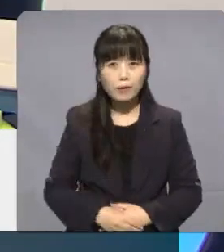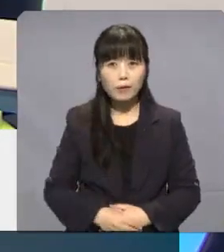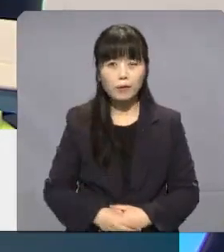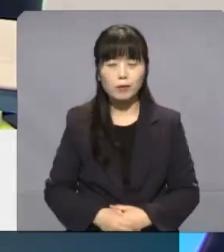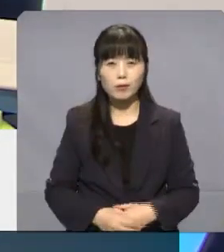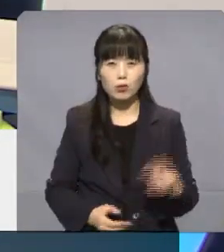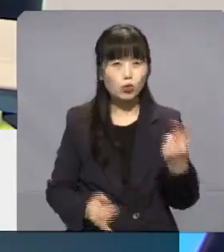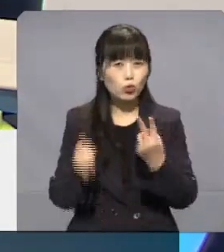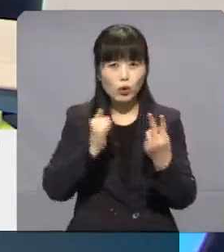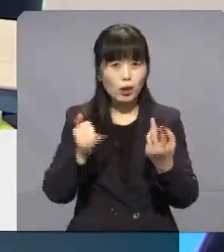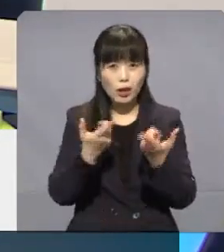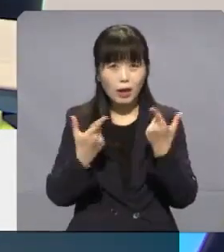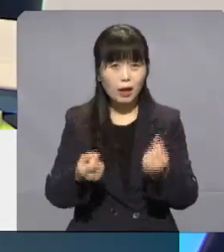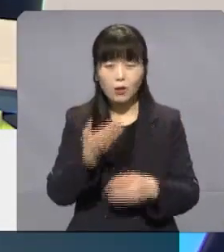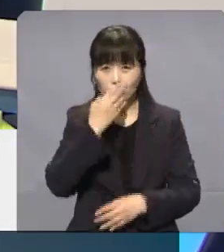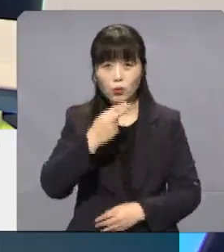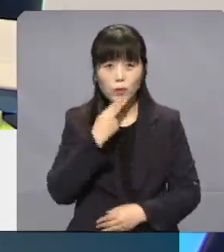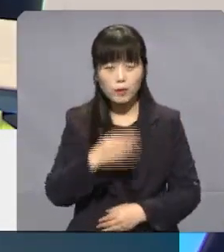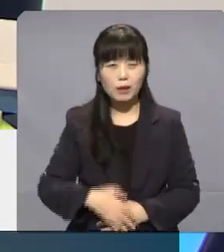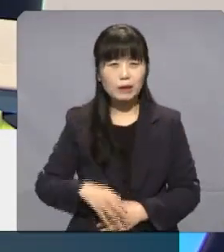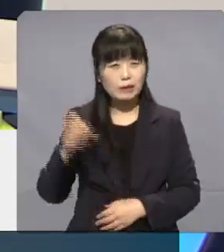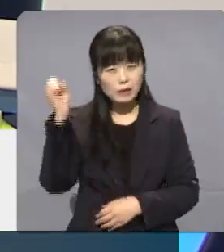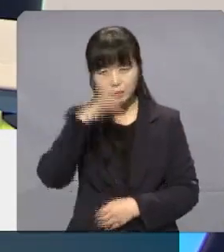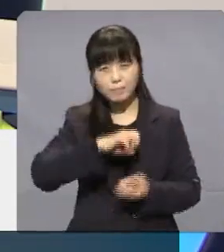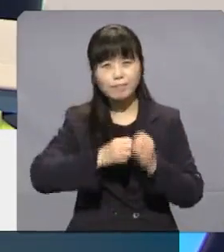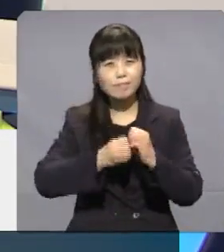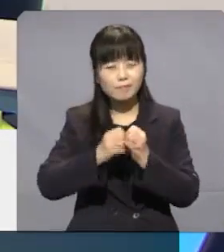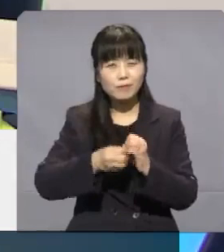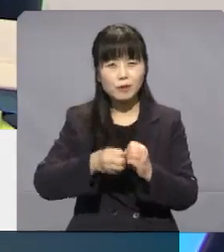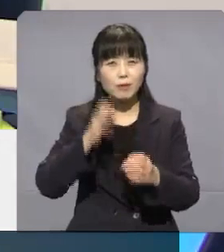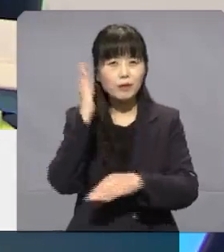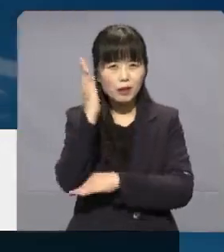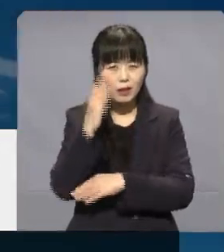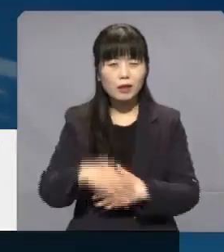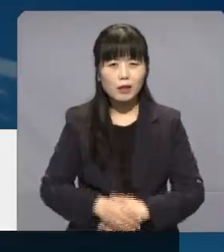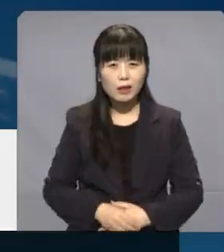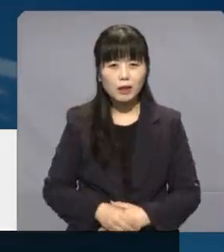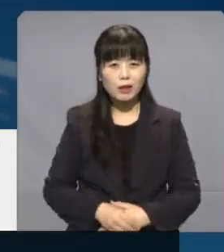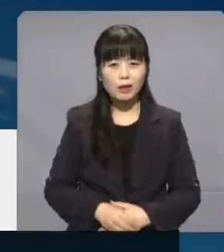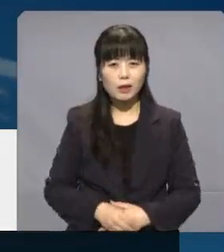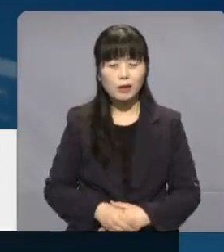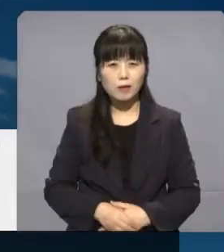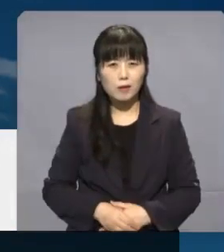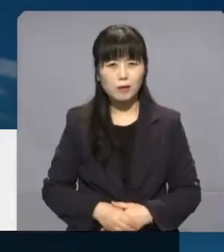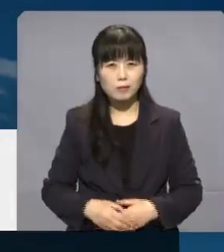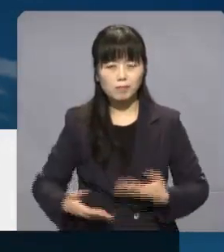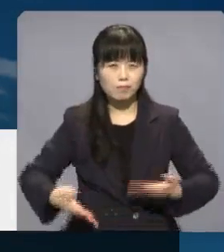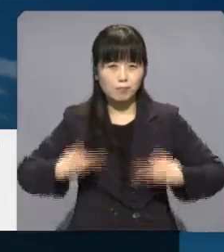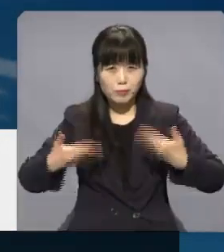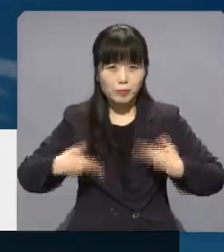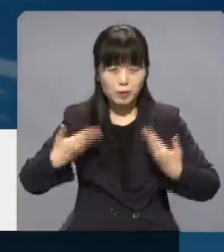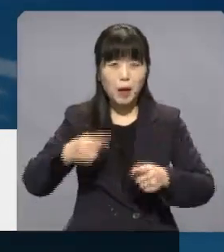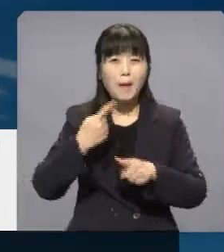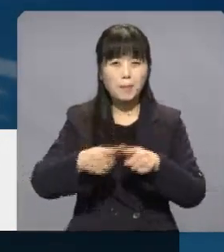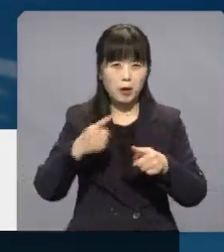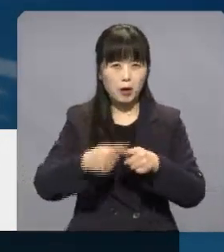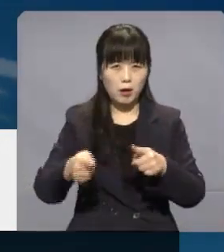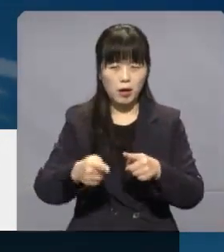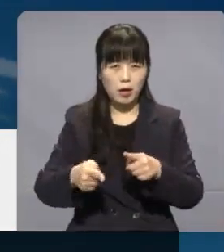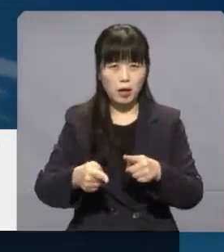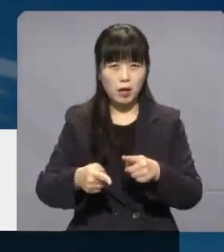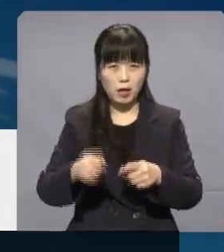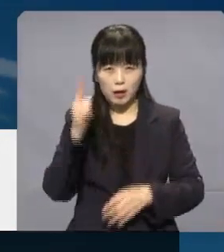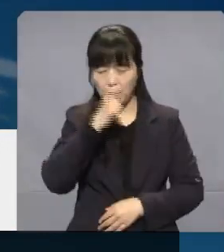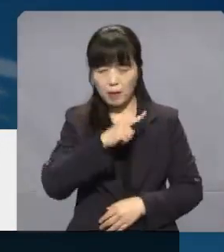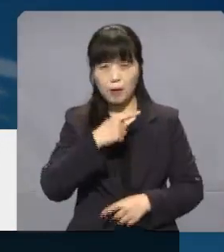수는 없는 그러니까 이건 뭐 논리가 아니라 궤변이겠죠. 거잖아요. 더군다나 이렇게 경거망동을 한다라고 하는 평가까지,